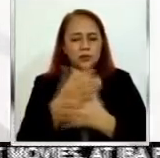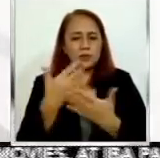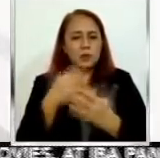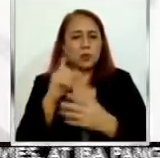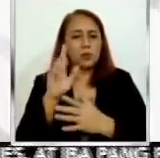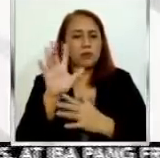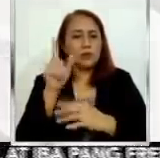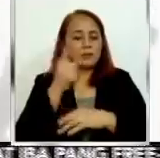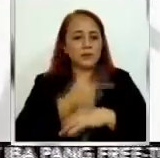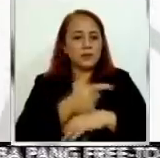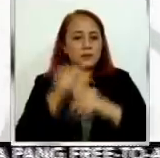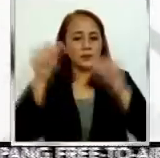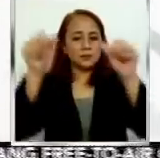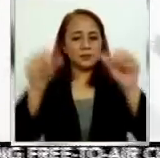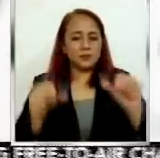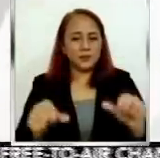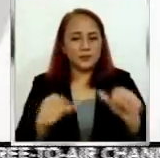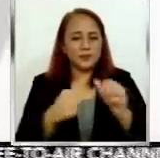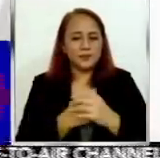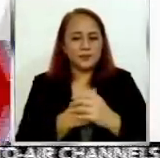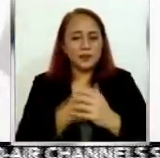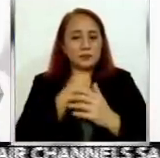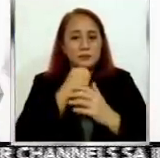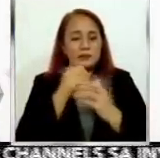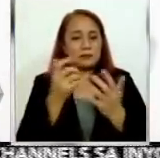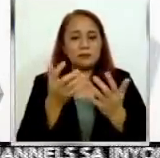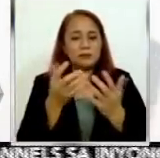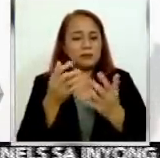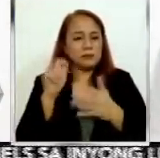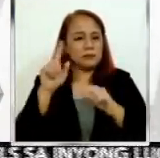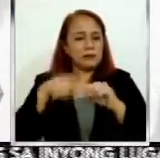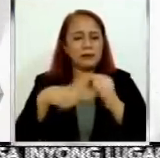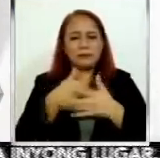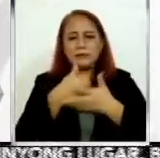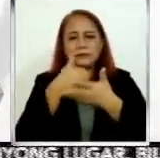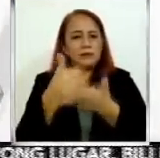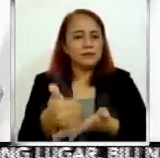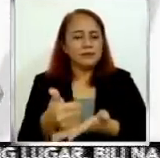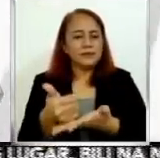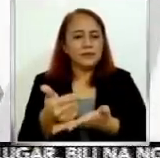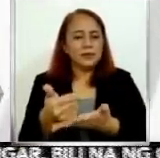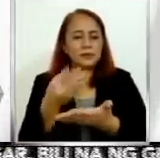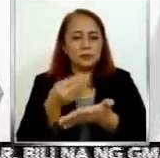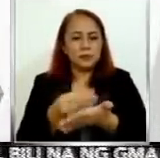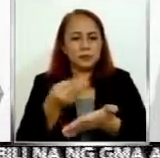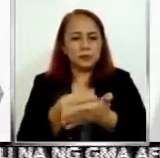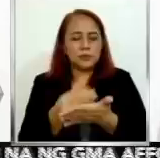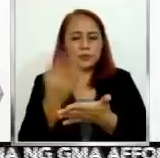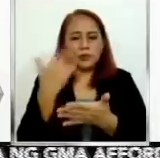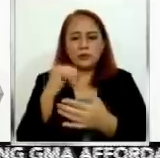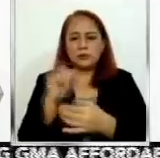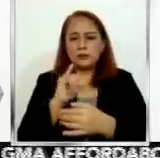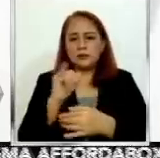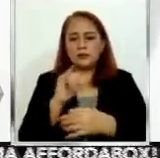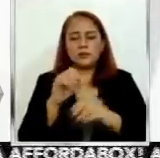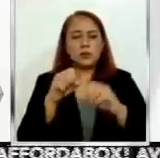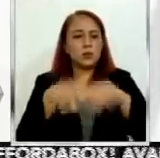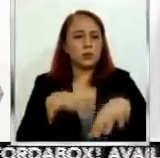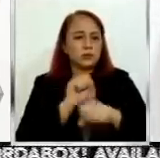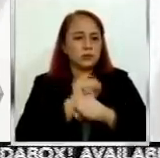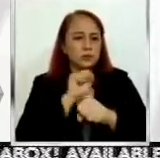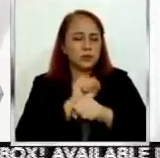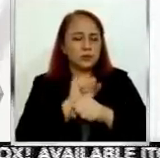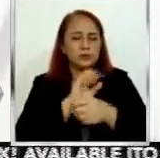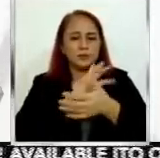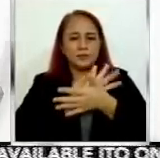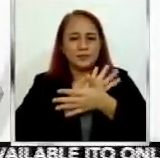ang post. Hindi ko rin naman po sila matulungan sa financial kasi isa rin po ako sa nawala ng trabaho ngayong pandemic.